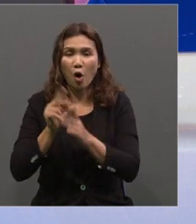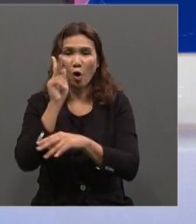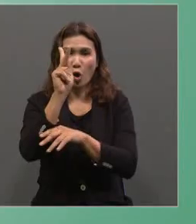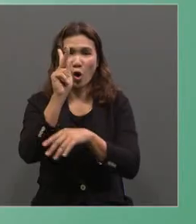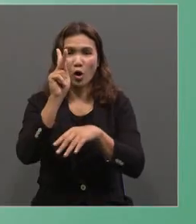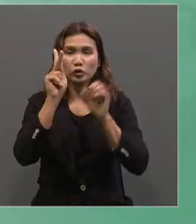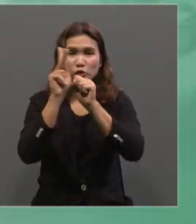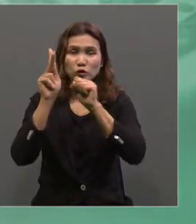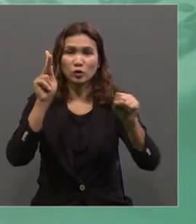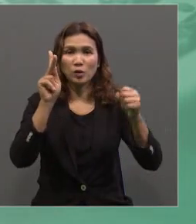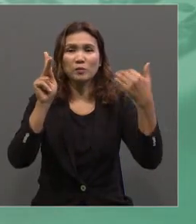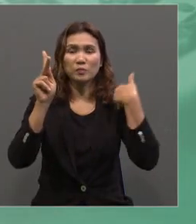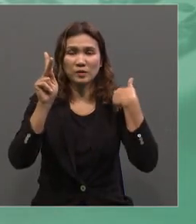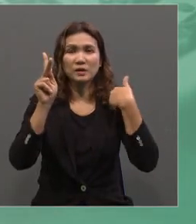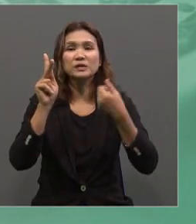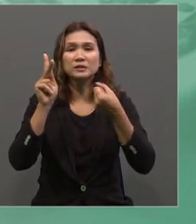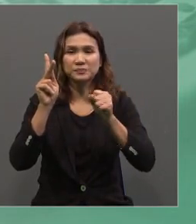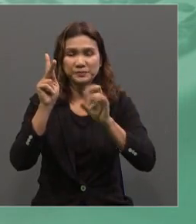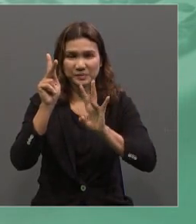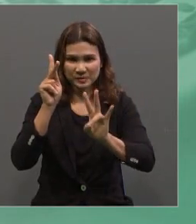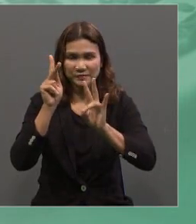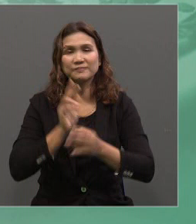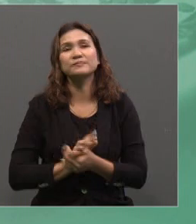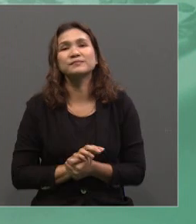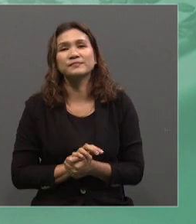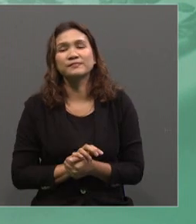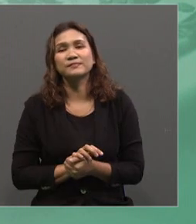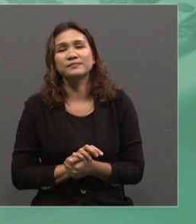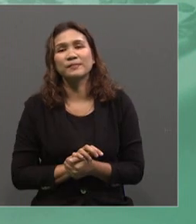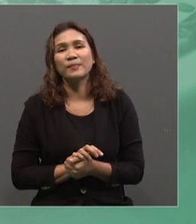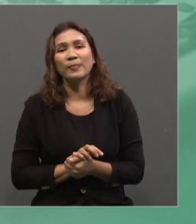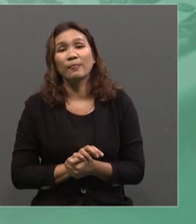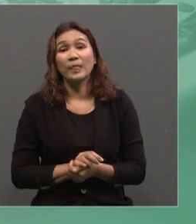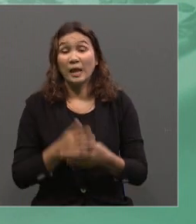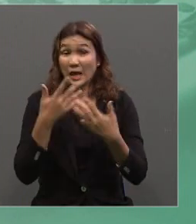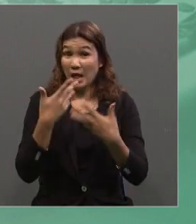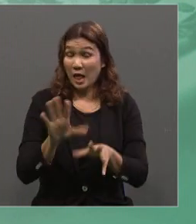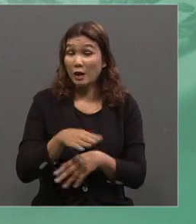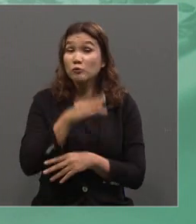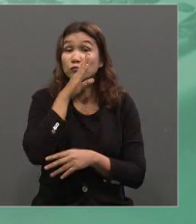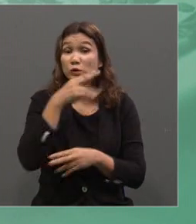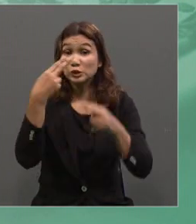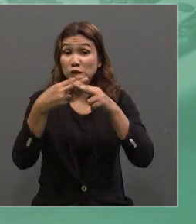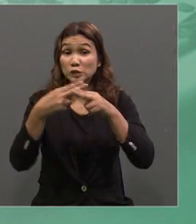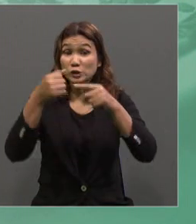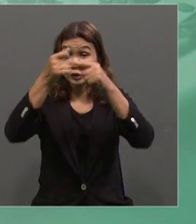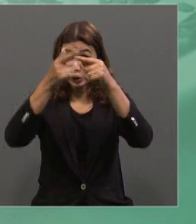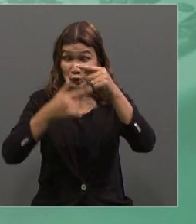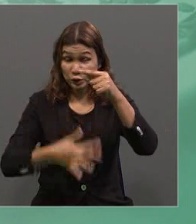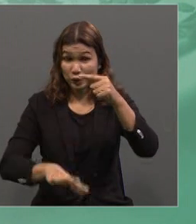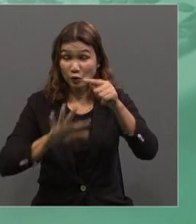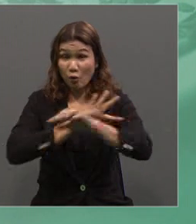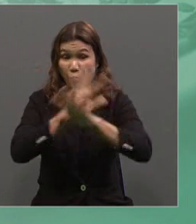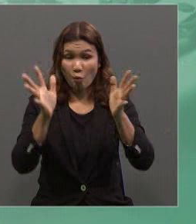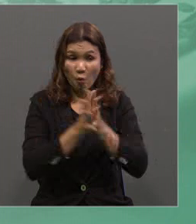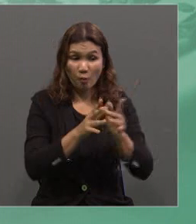จะมีส.ส.บัญชีรายชื่อ17คนด้วยกันค่ะทีนี้กรณีที่จำนวนส.ส.แบบบัญชีรายชื่อที่พรรคการเมืองได้รับรวมกันทุ